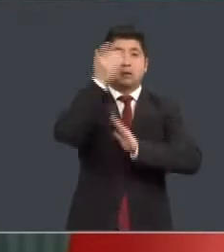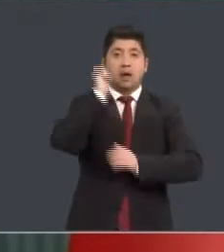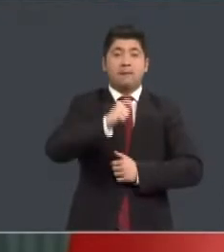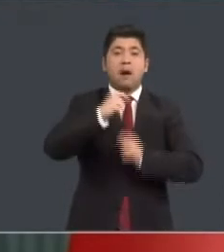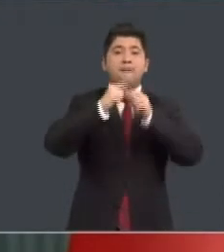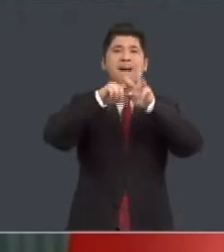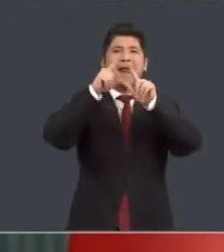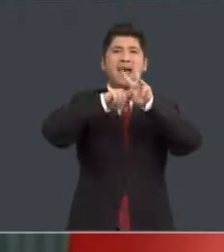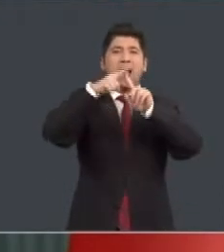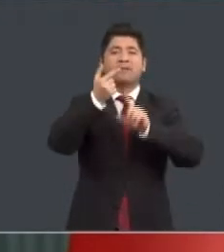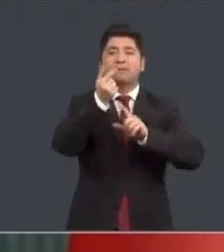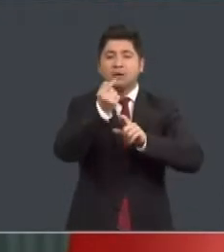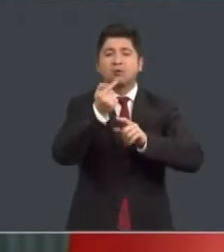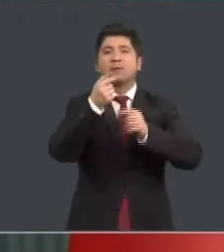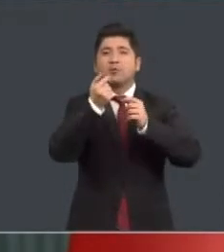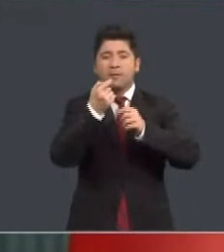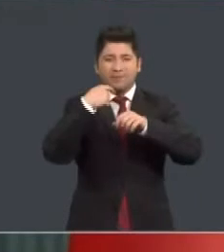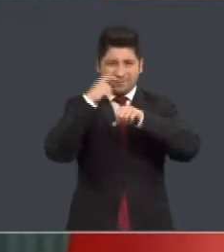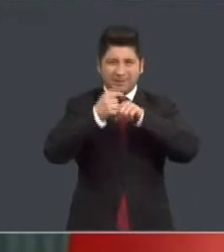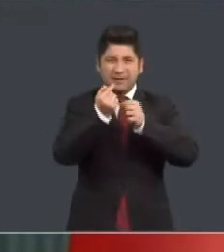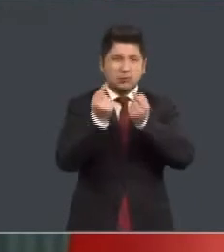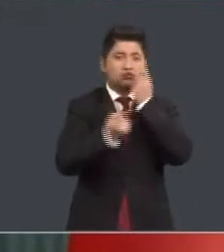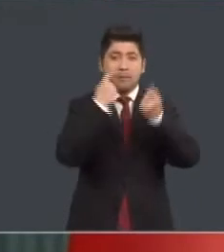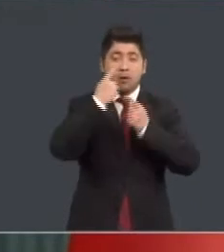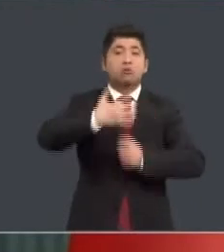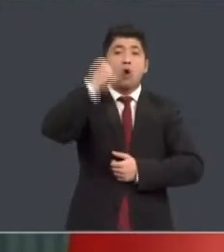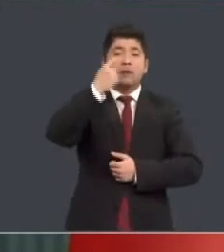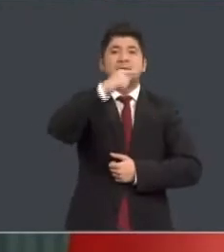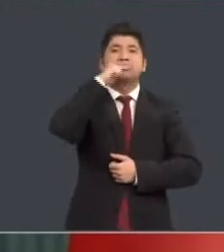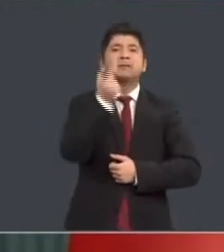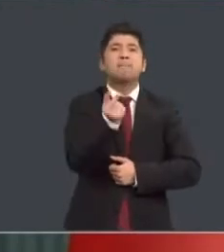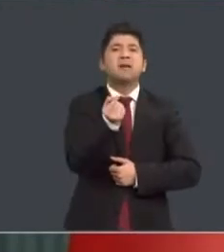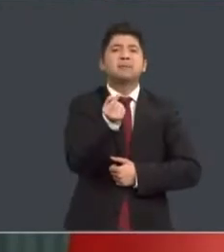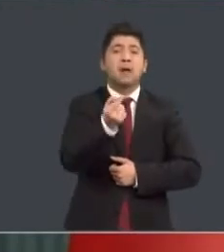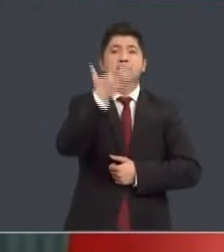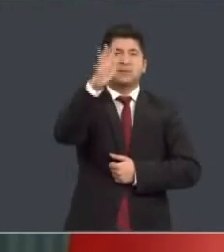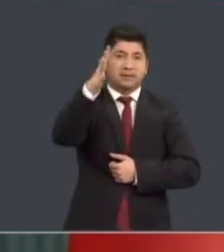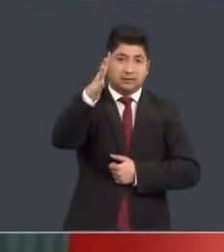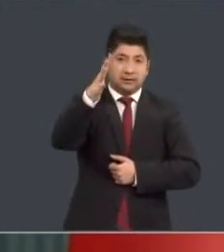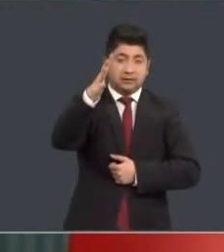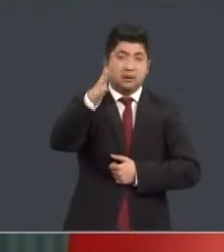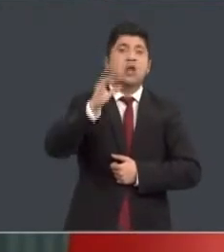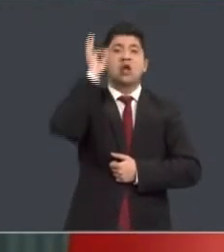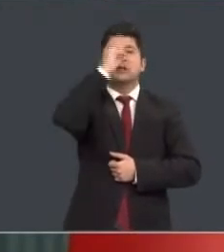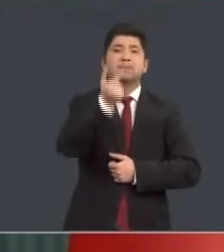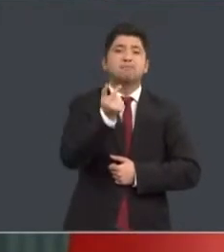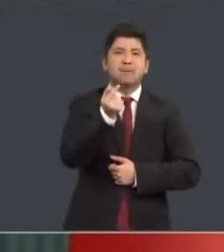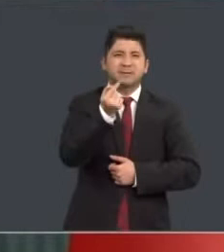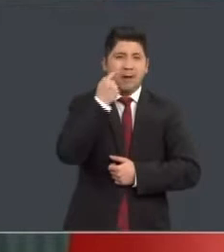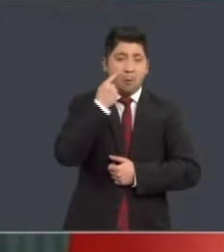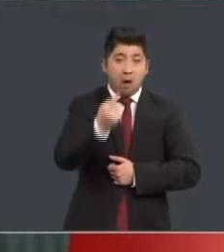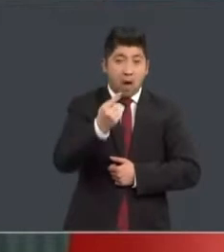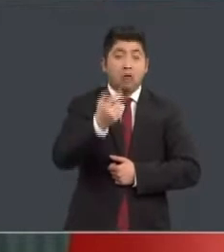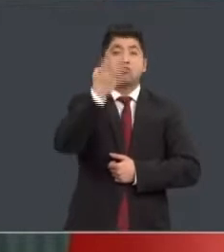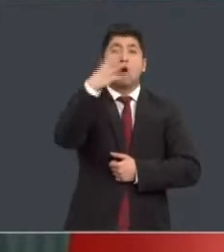bakliyat alın fiyatlarımız ise ton başına kırmızı mercimekte 5000 lira ve mercimekte